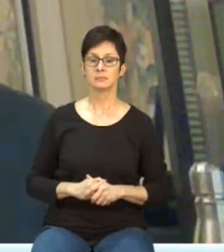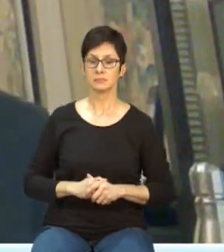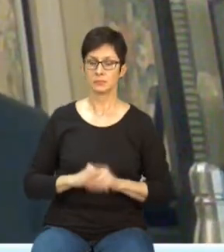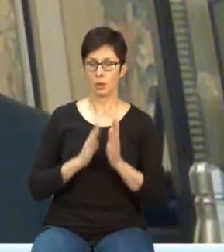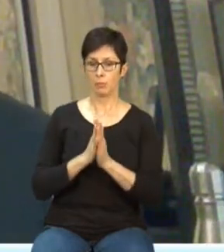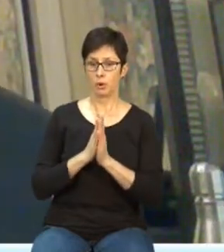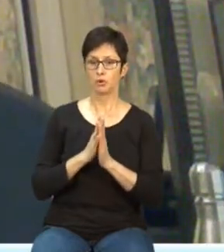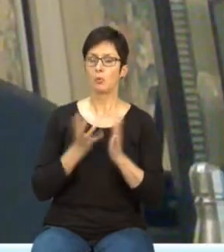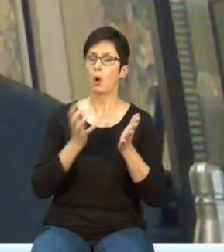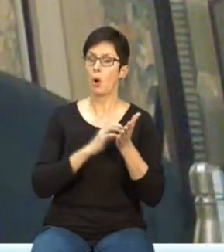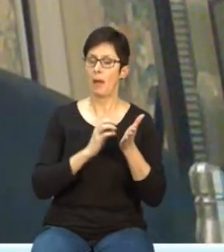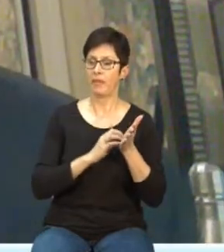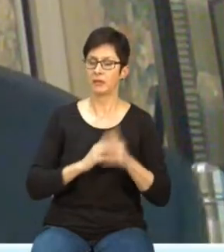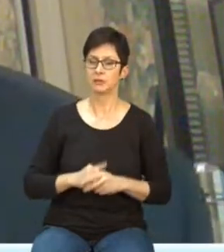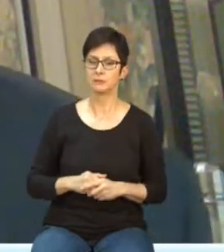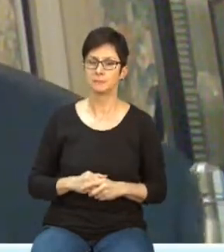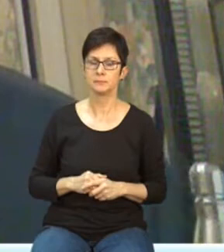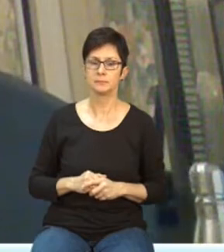komentarz doskonale